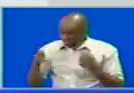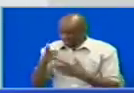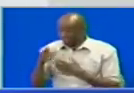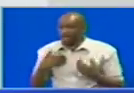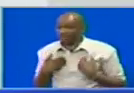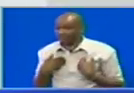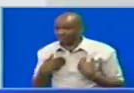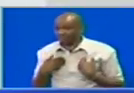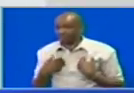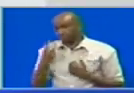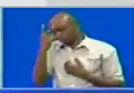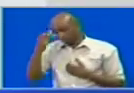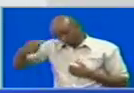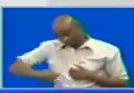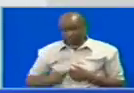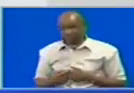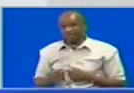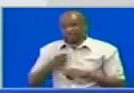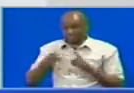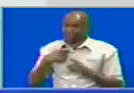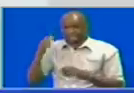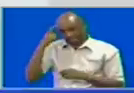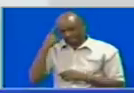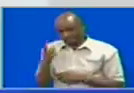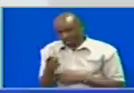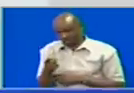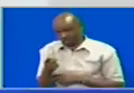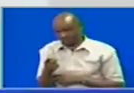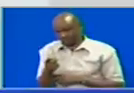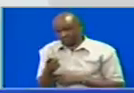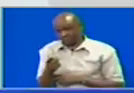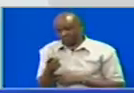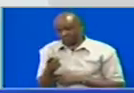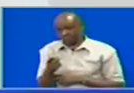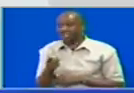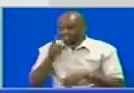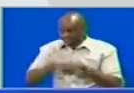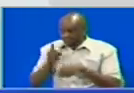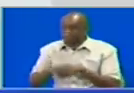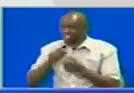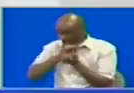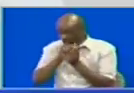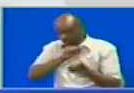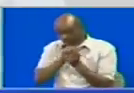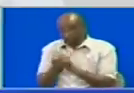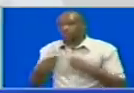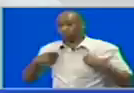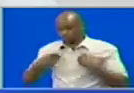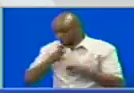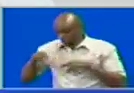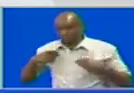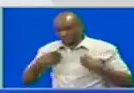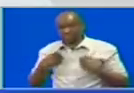tukatoka, tukafunga bao mbili. Mm-hmm. Mapema nakumbuka kwa staff. Sasa niliporudi changing room nilikuwa nakuja mimi